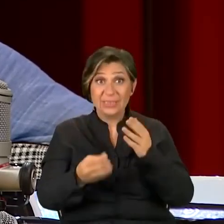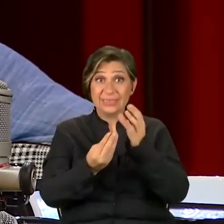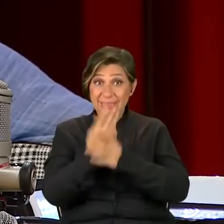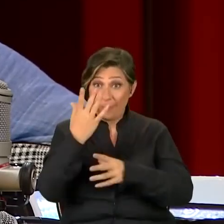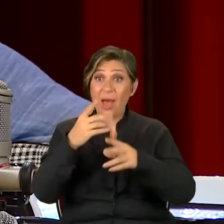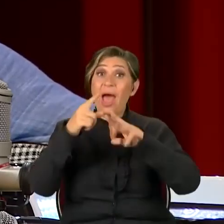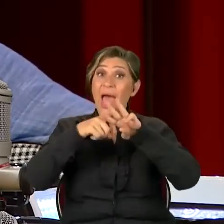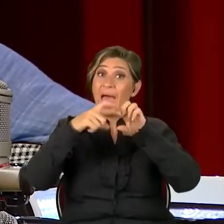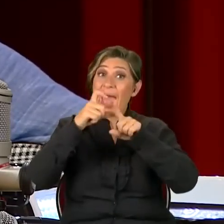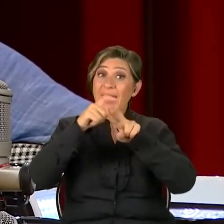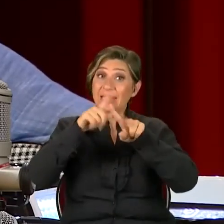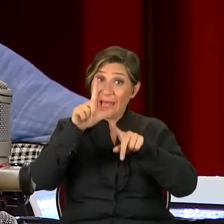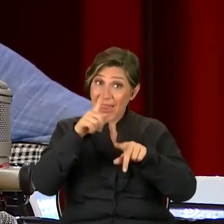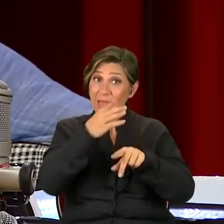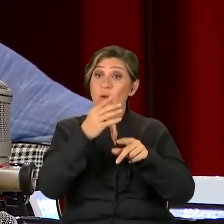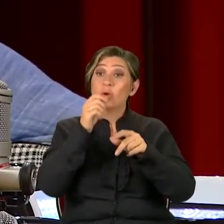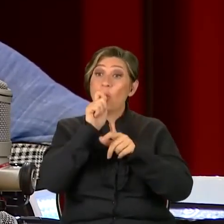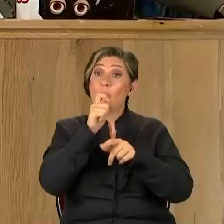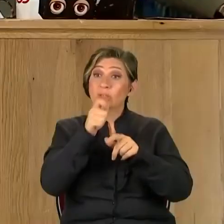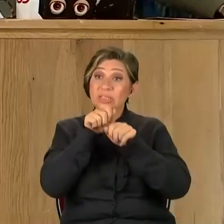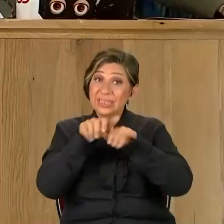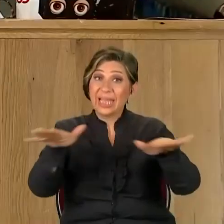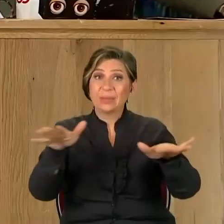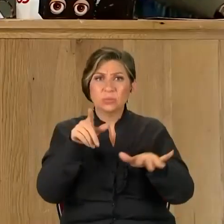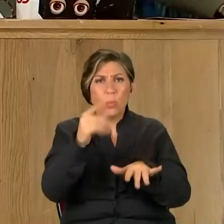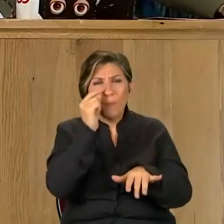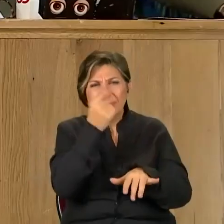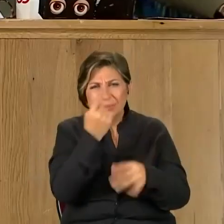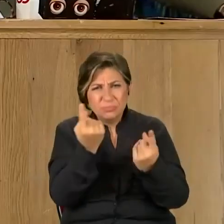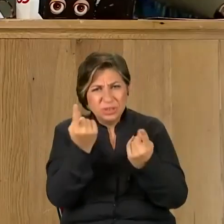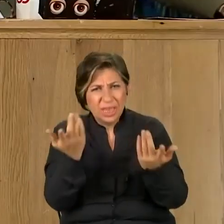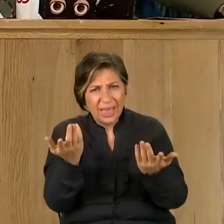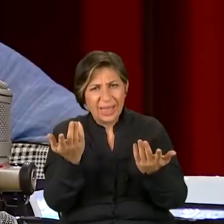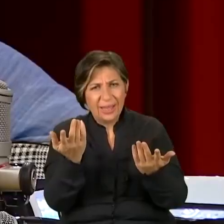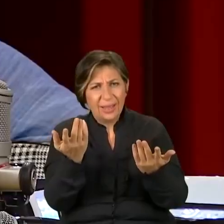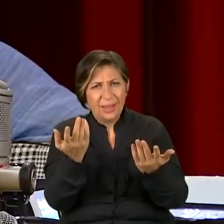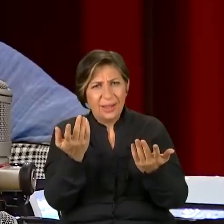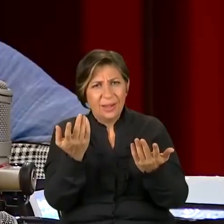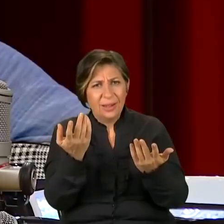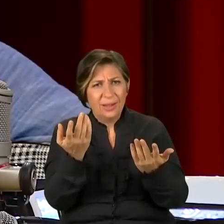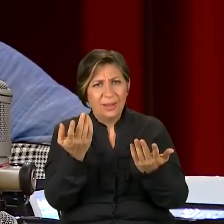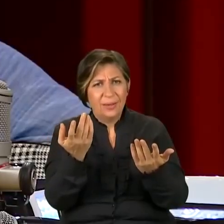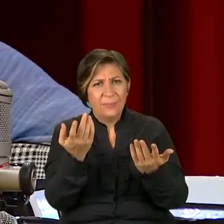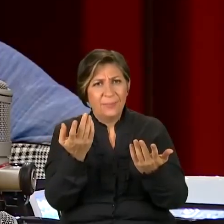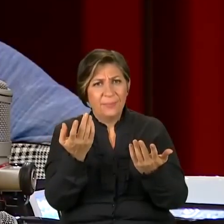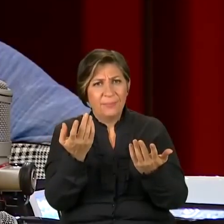Sabah Erdal Beşikçioğlu röportajın yayınlanmış ya Bu kadar basit bir şey aslında yani